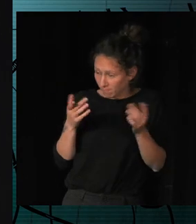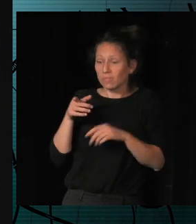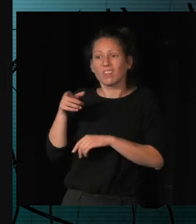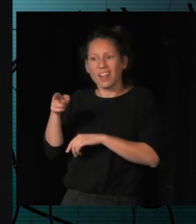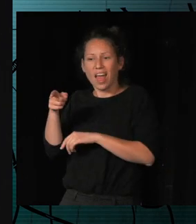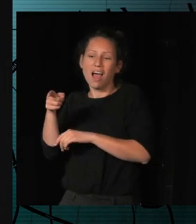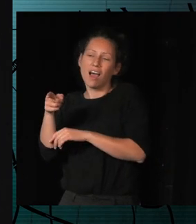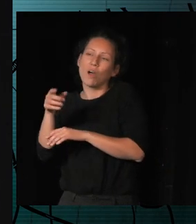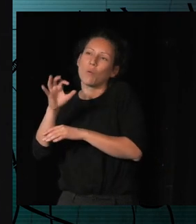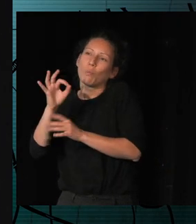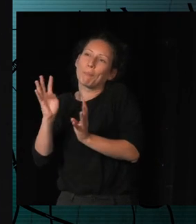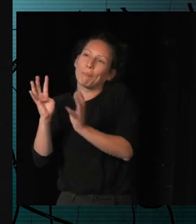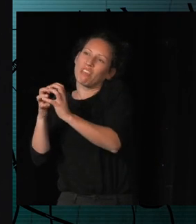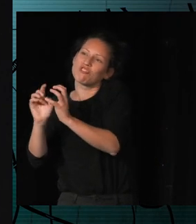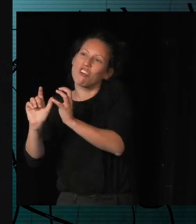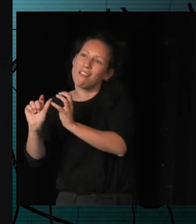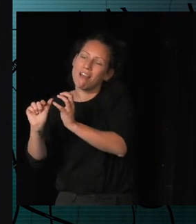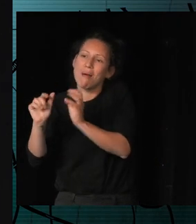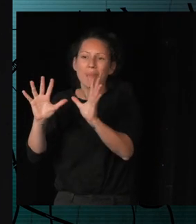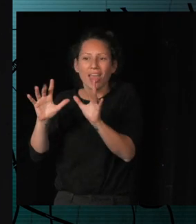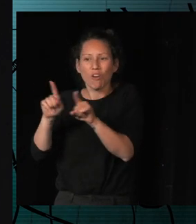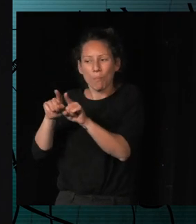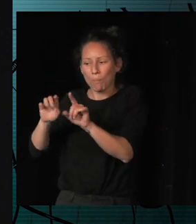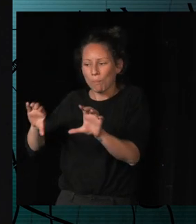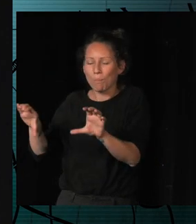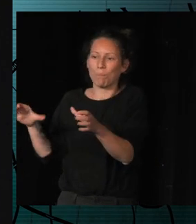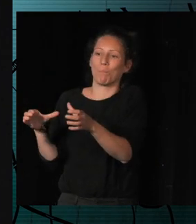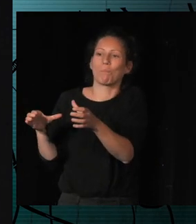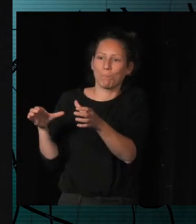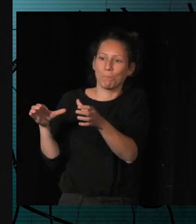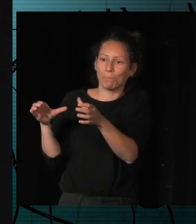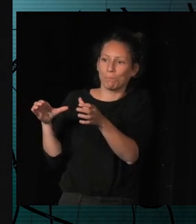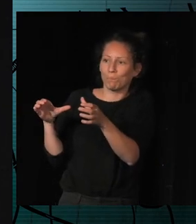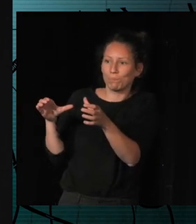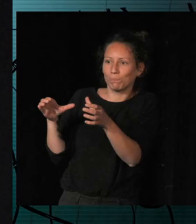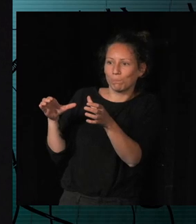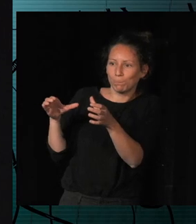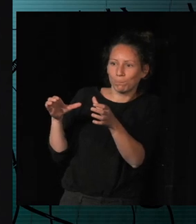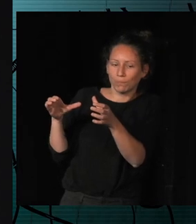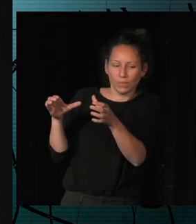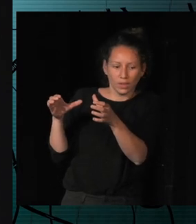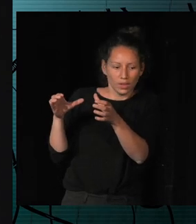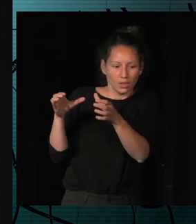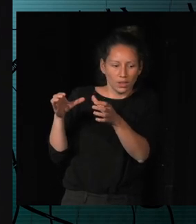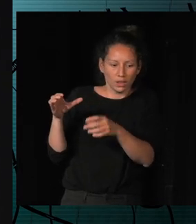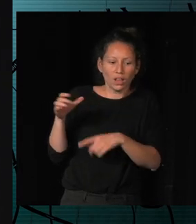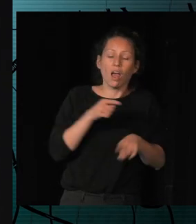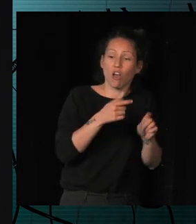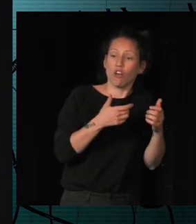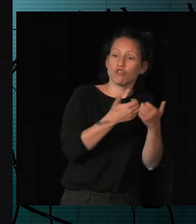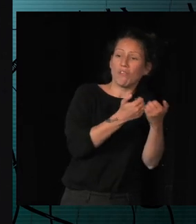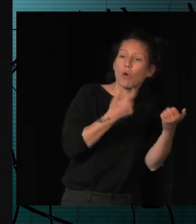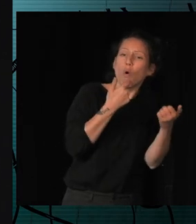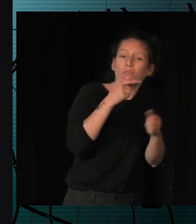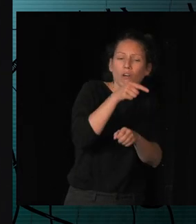mais avec le on sait que chacun a sa propre dimension qui qui qui lui appartient et généralement on compte trois quatre personnages pas plus